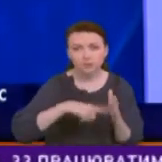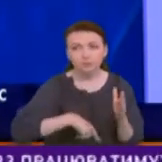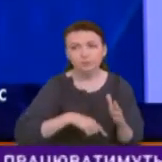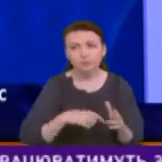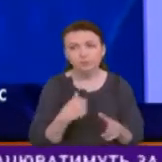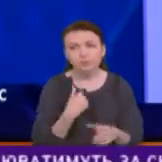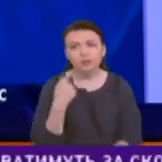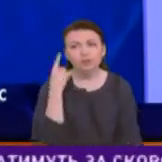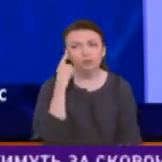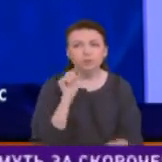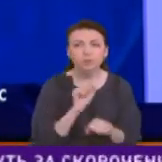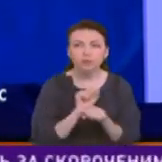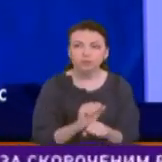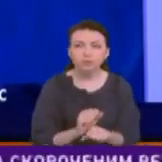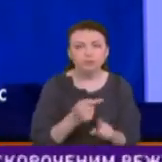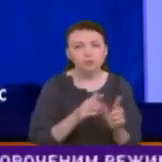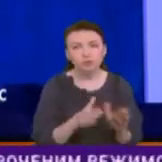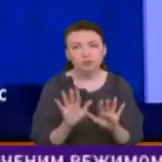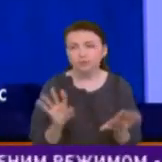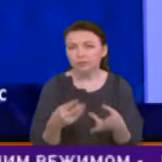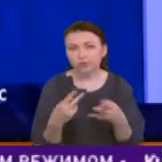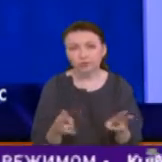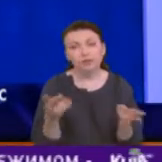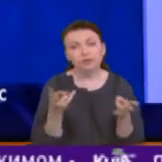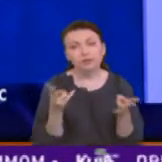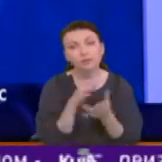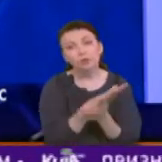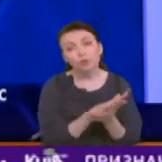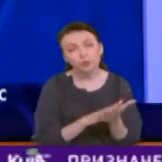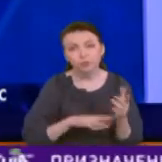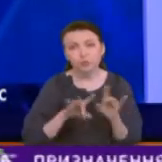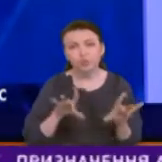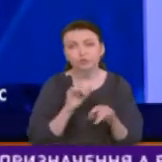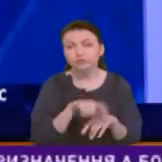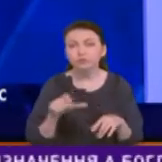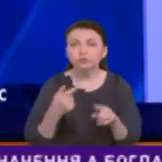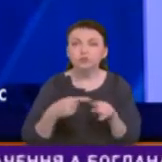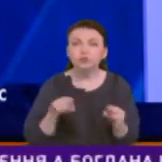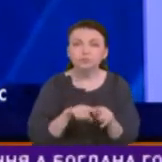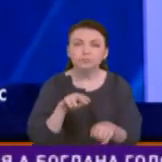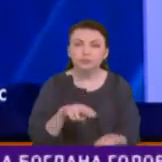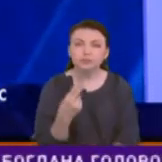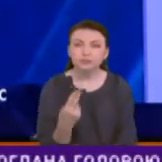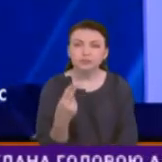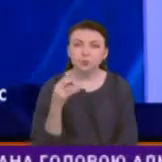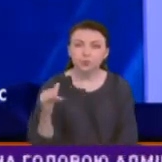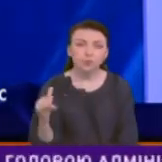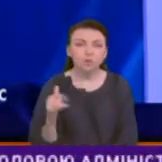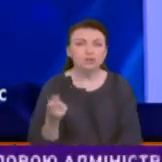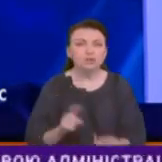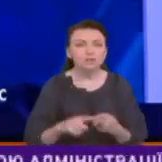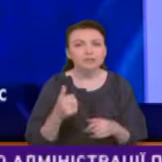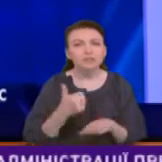я думаю, призупиняти цей процес не потрібно. Треба продовжувати пояснювати людям, що таке ПЦУ. Багато що залежить від